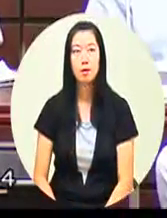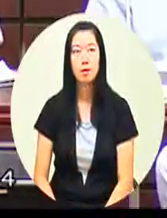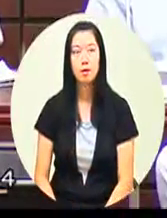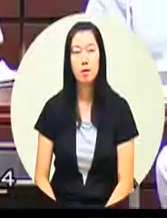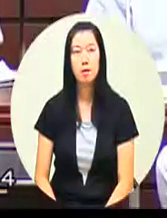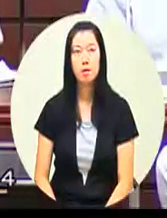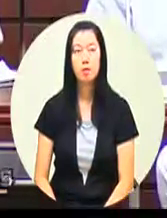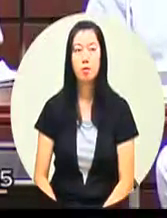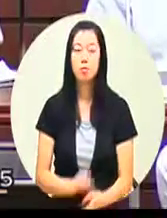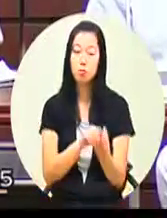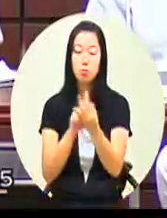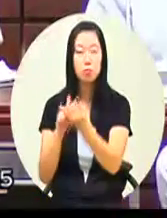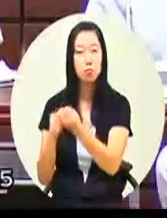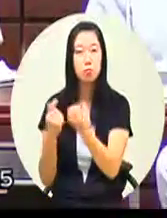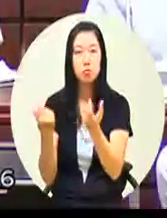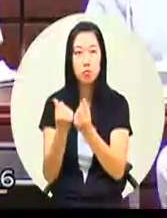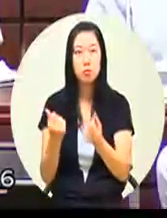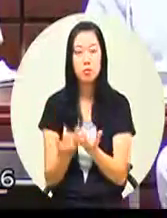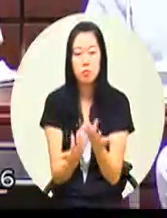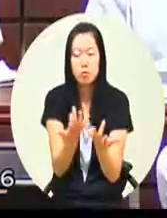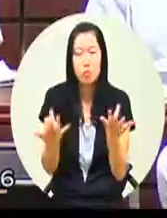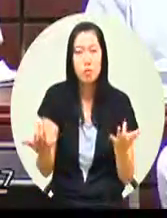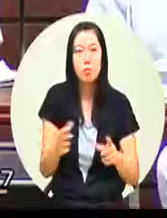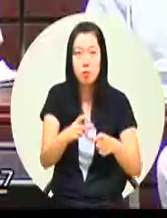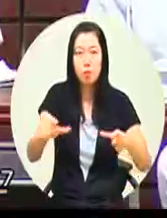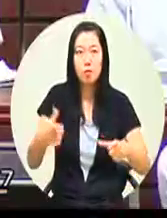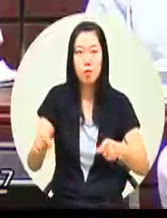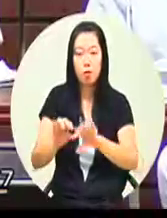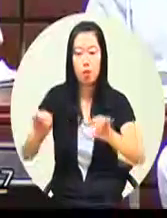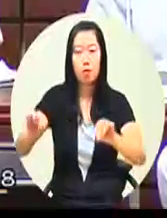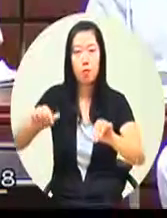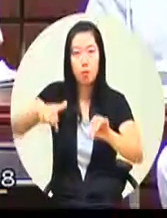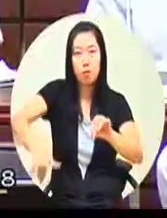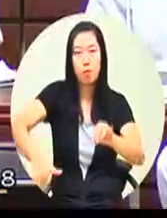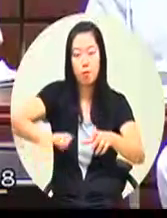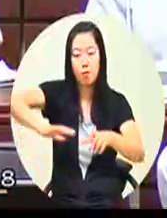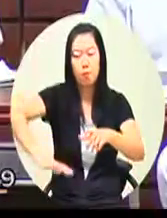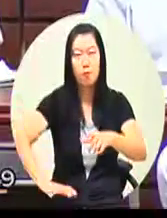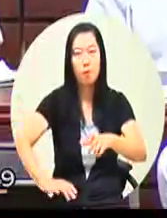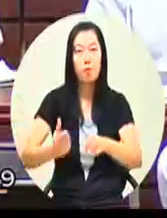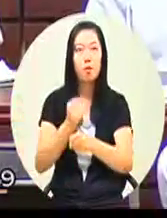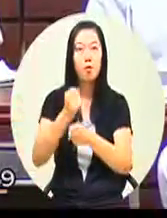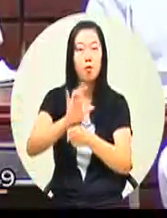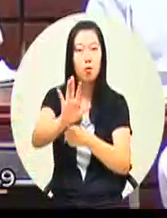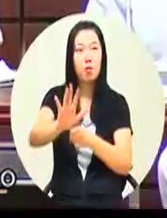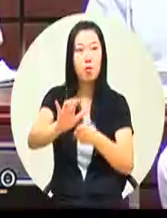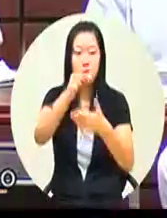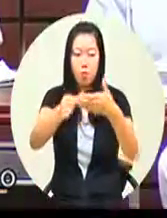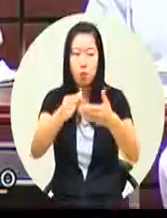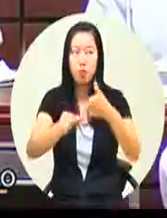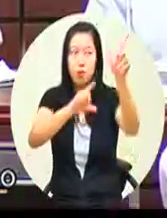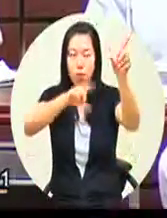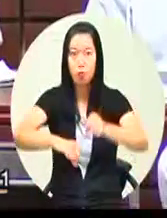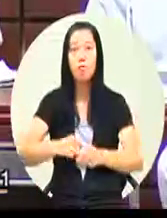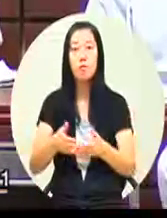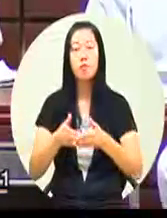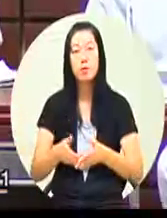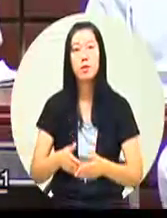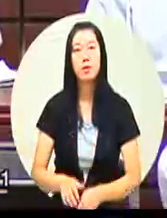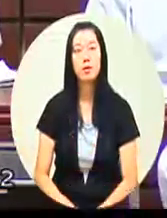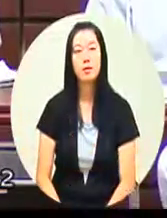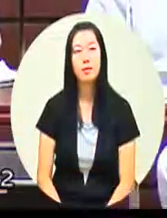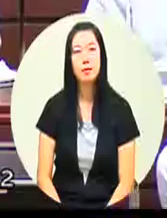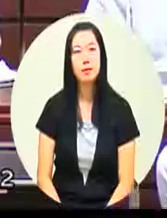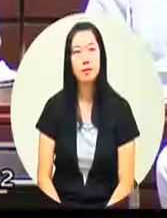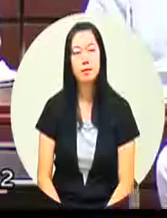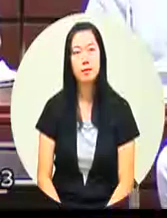有几个，比如说沼泽地，还有就下限地区。哦，它是有规范的，还有坐高铁旁边。 我现在来讲吼，